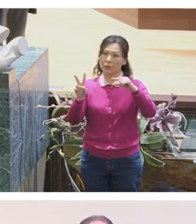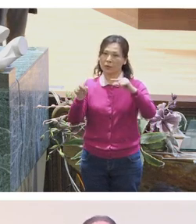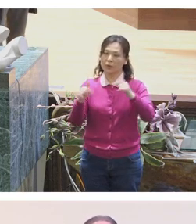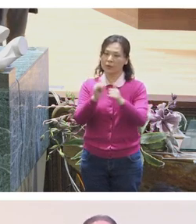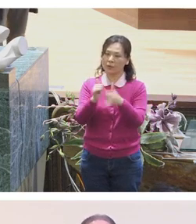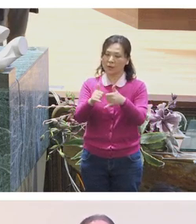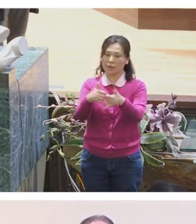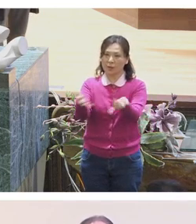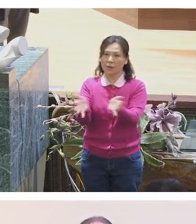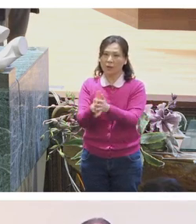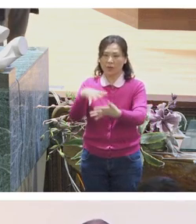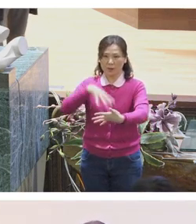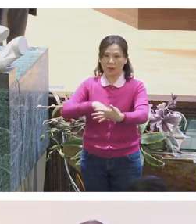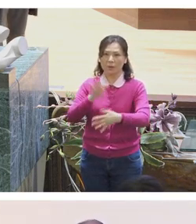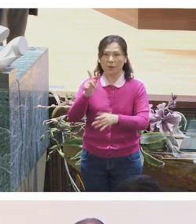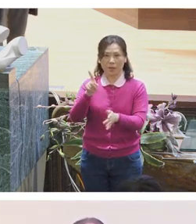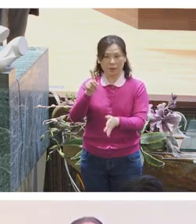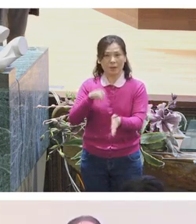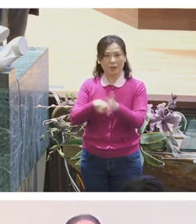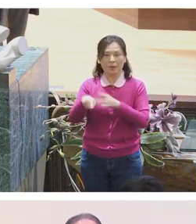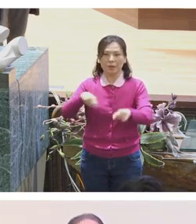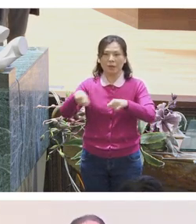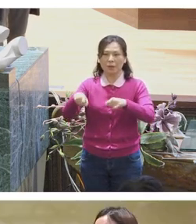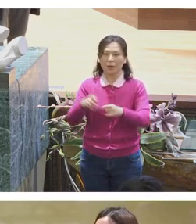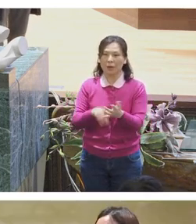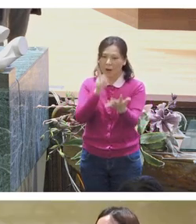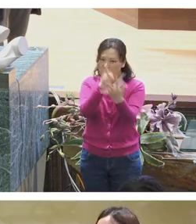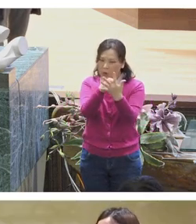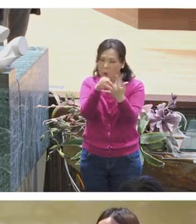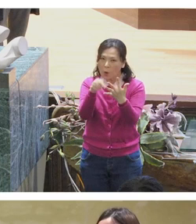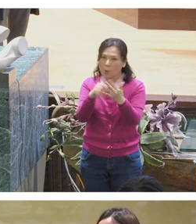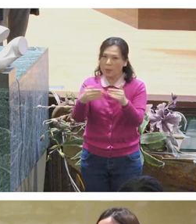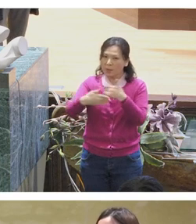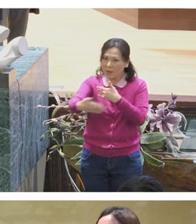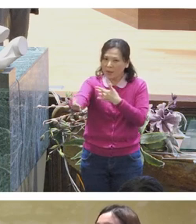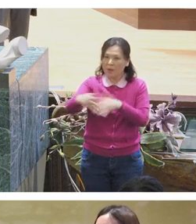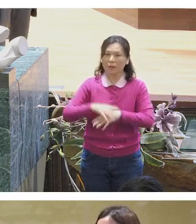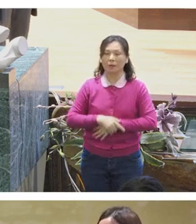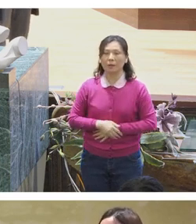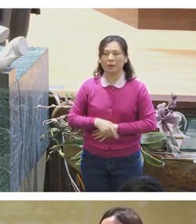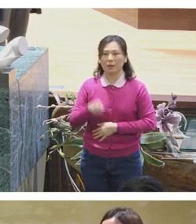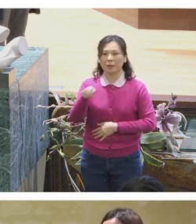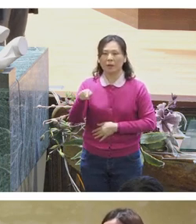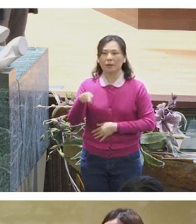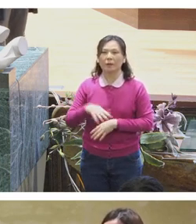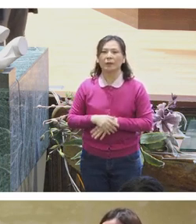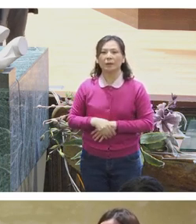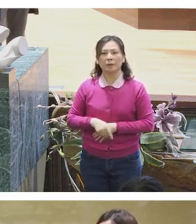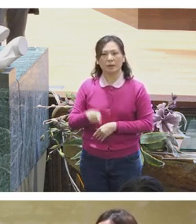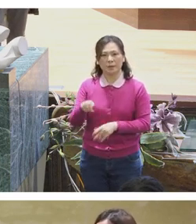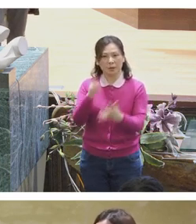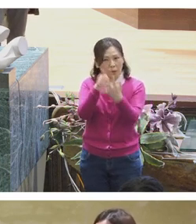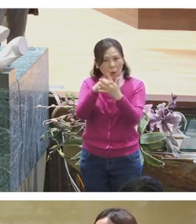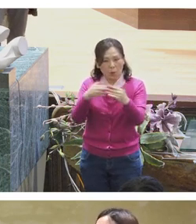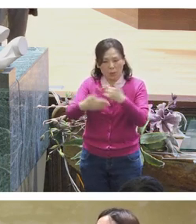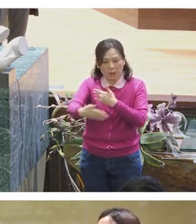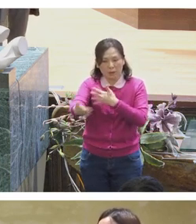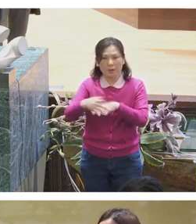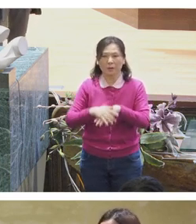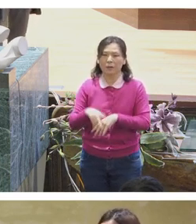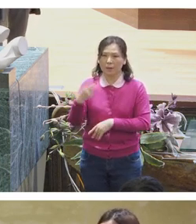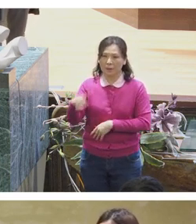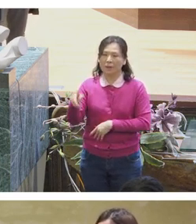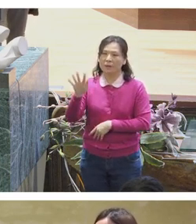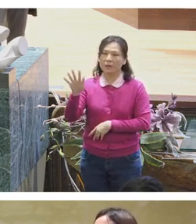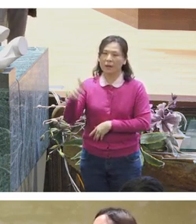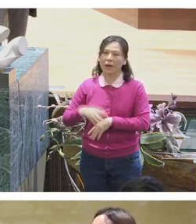群里面其实有一个专案是透明足迹，那另外也有那个是绿盟的专案透明足迹，那另外也有地公的专